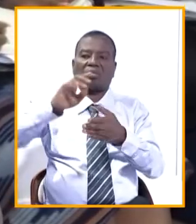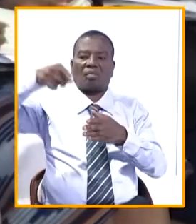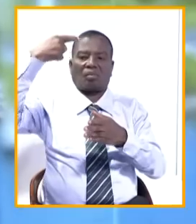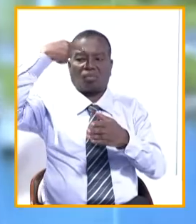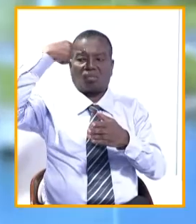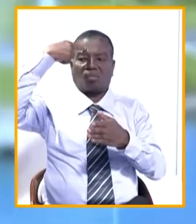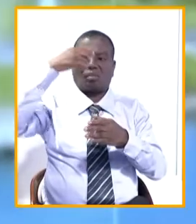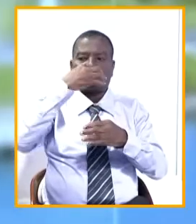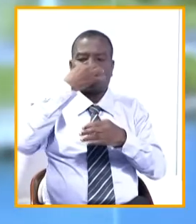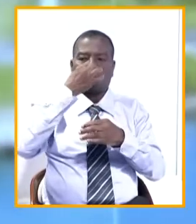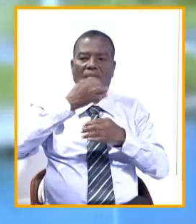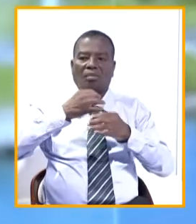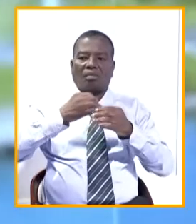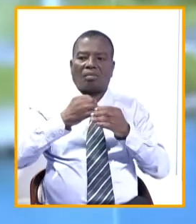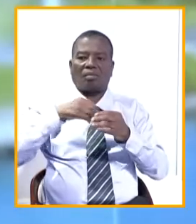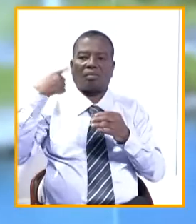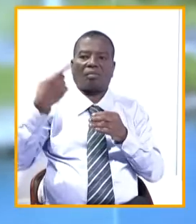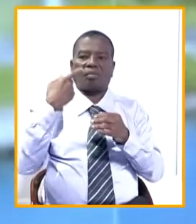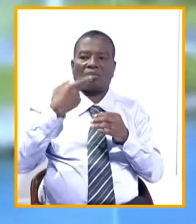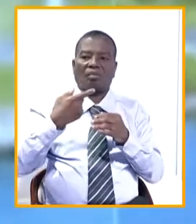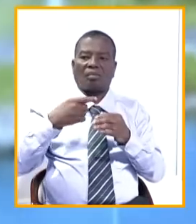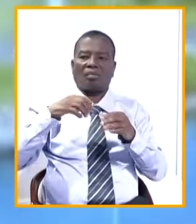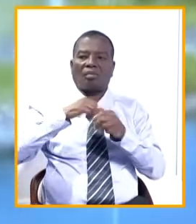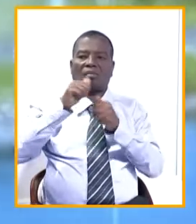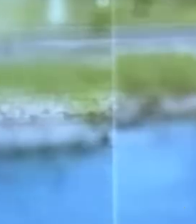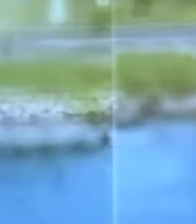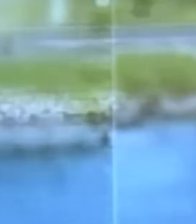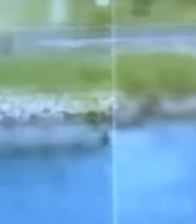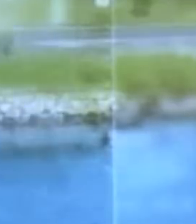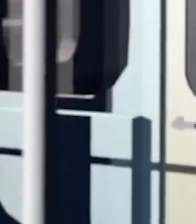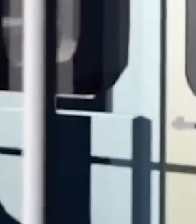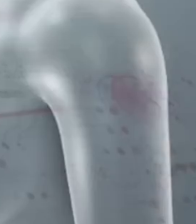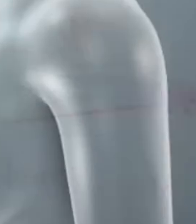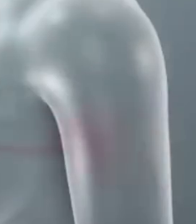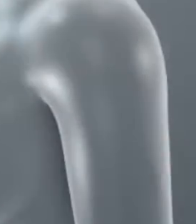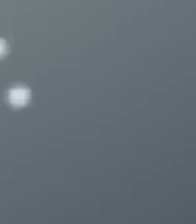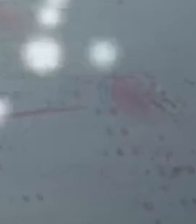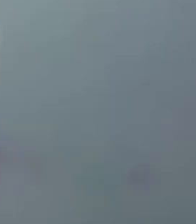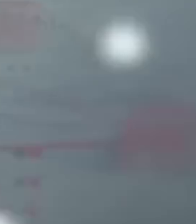l'État. Toujours ensemble contre le coronavirus.